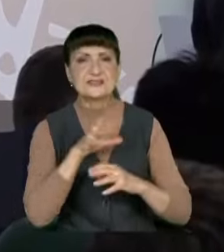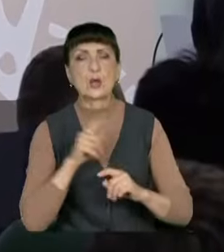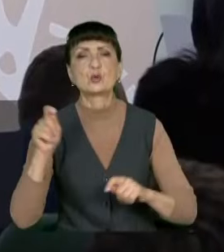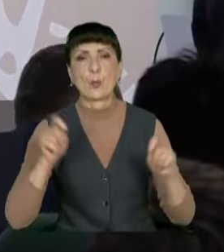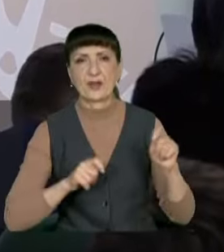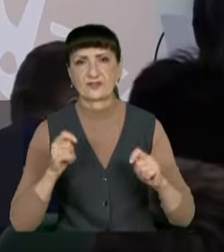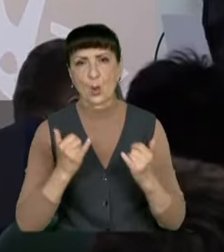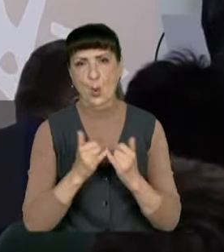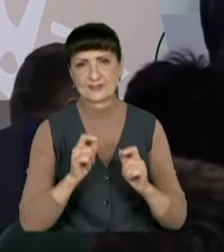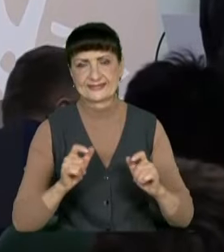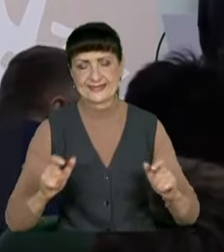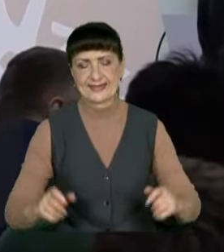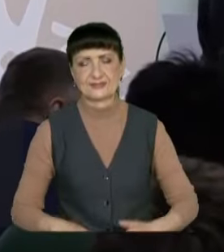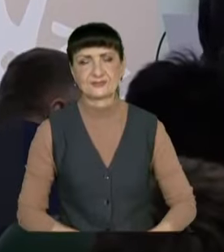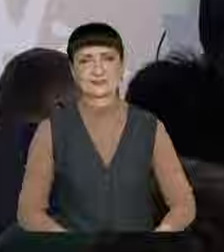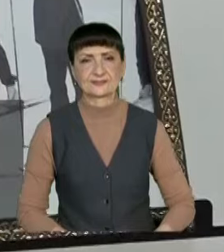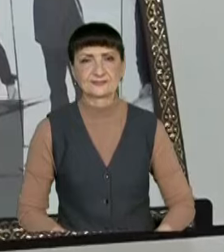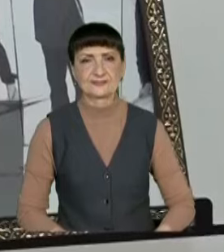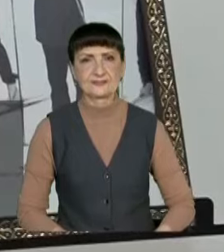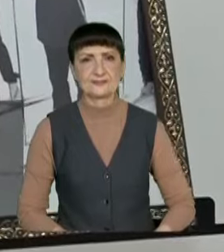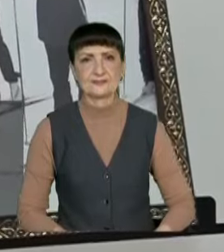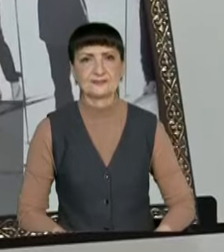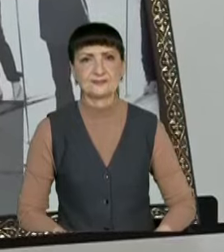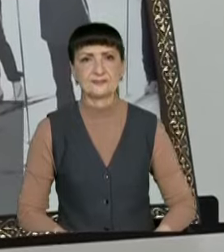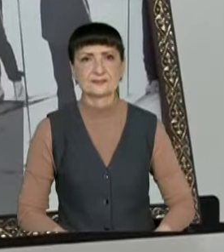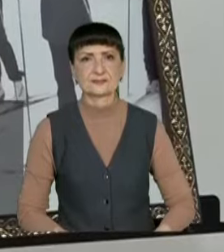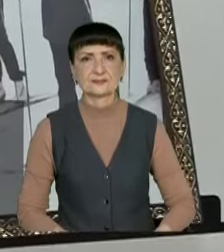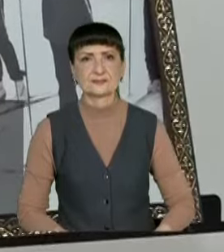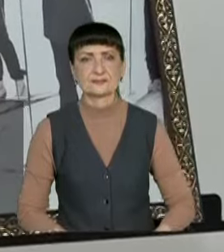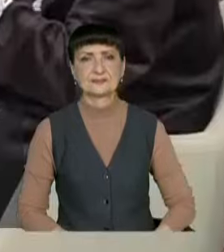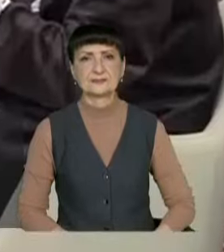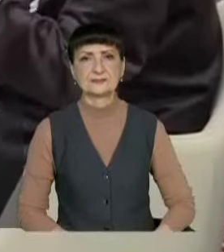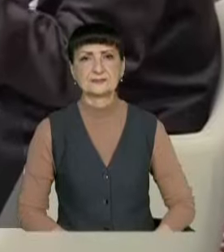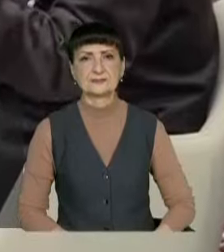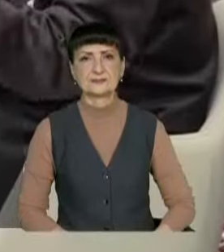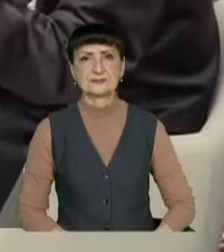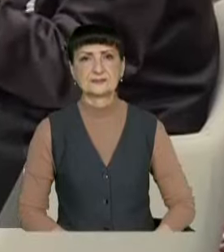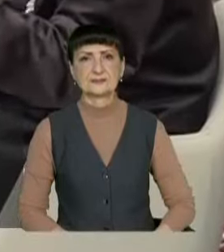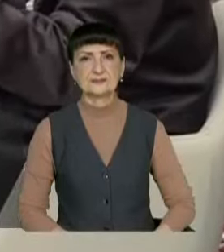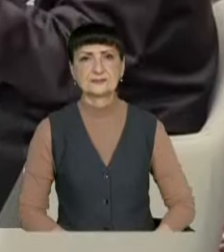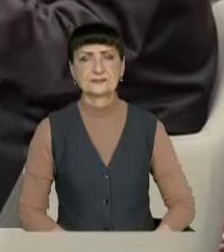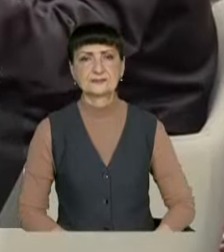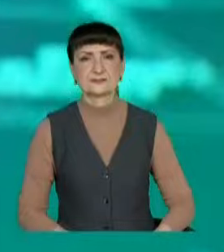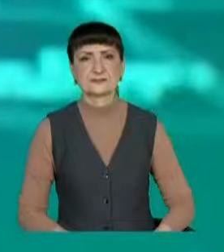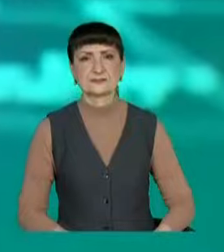прибывающих гостей. Асимжан Жузбаева, Нурлан Утигенов, Дастан Темирбекулы, телеканал «Алматы», Астана.